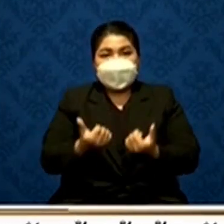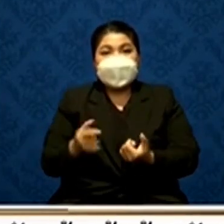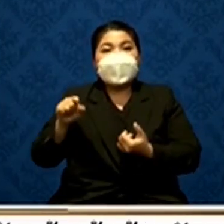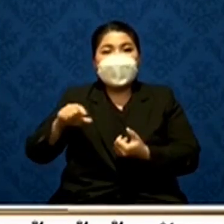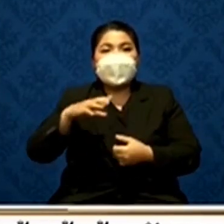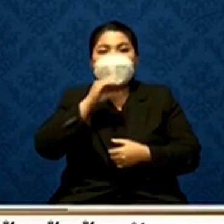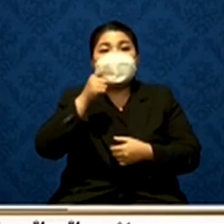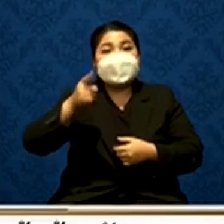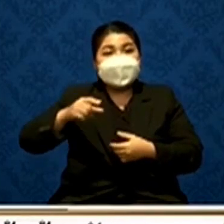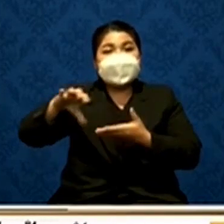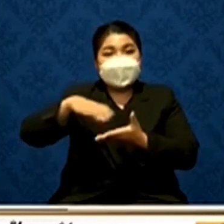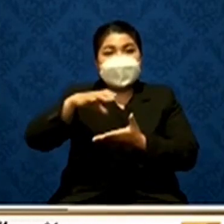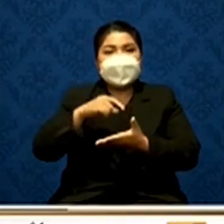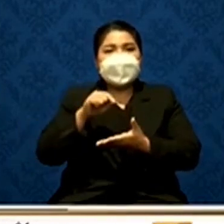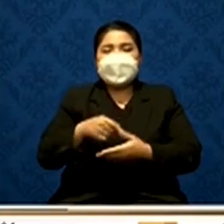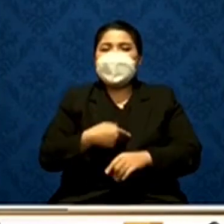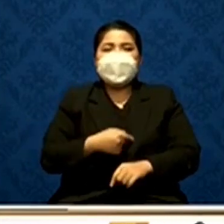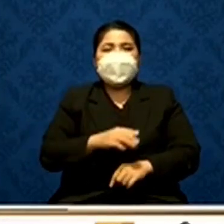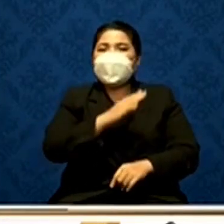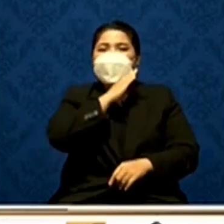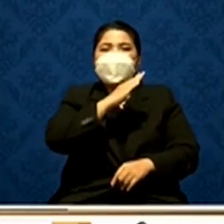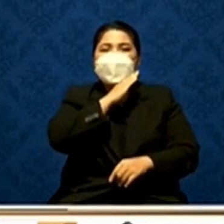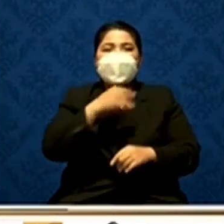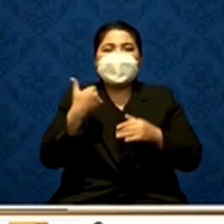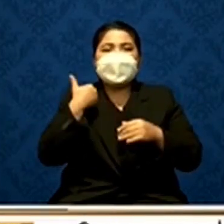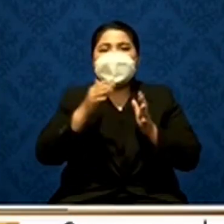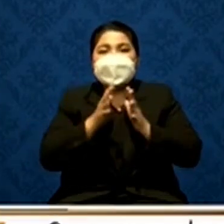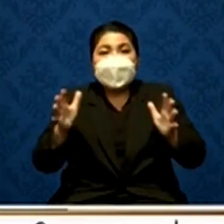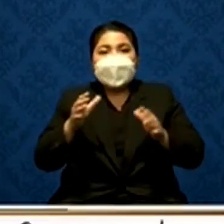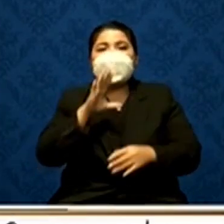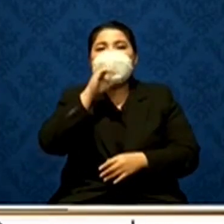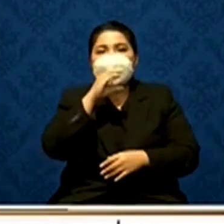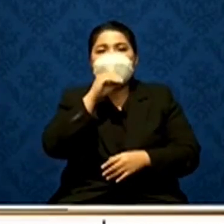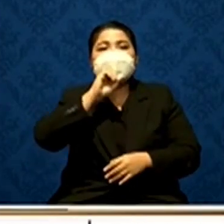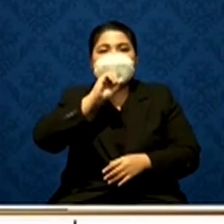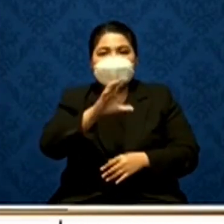ใหทานฟังเนี่ยเป็ข้อเทษเยอะมากแล้วกตเรยนดกตรงว่า